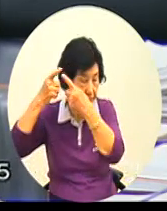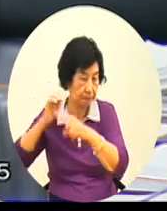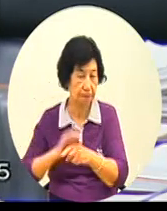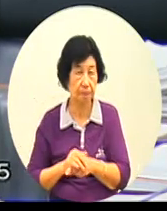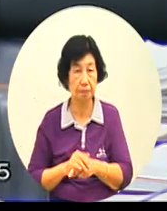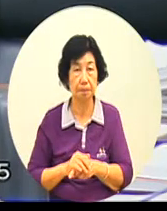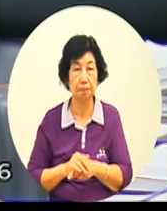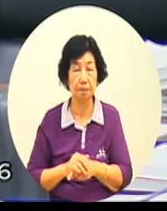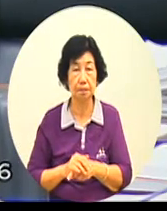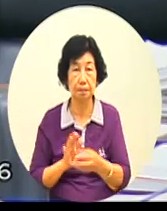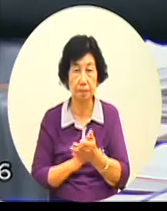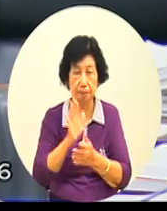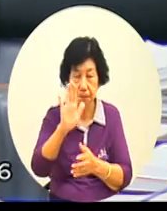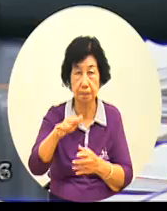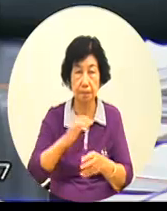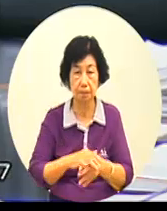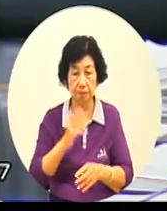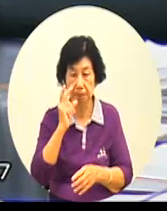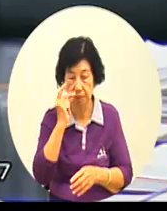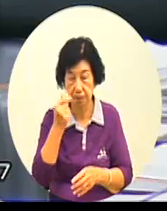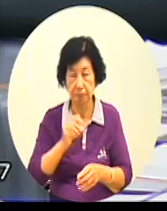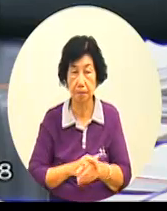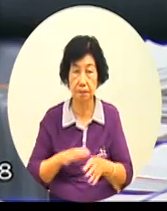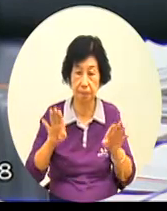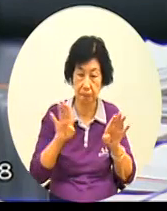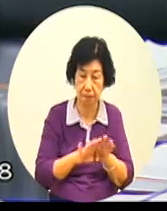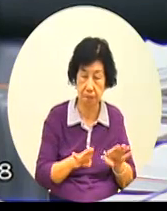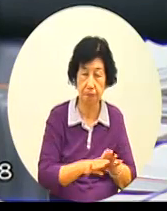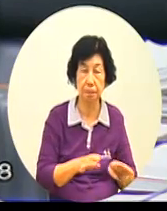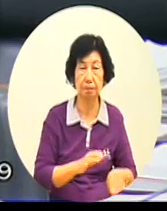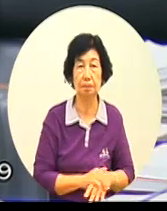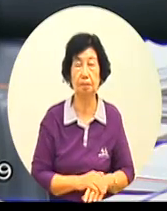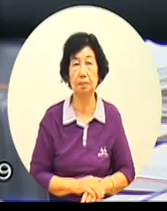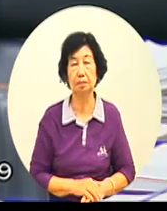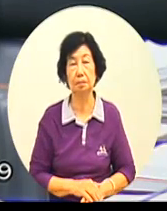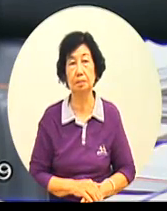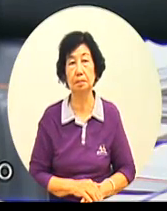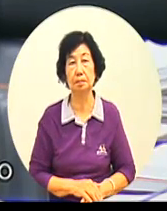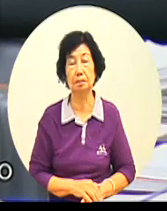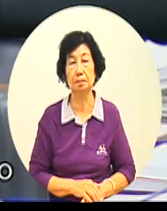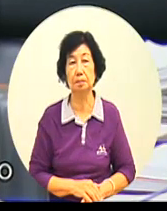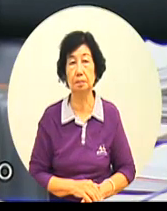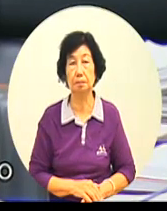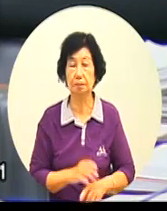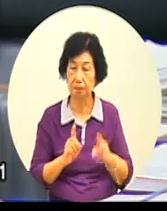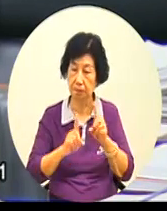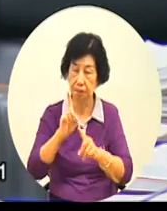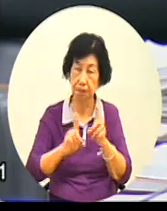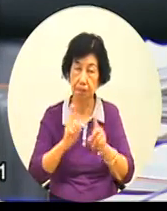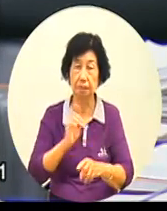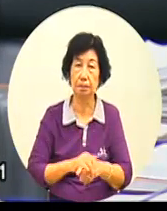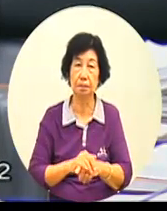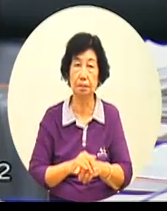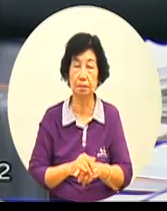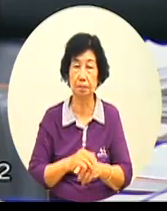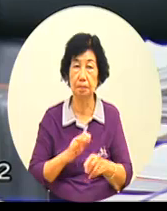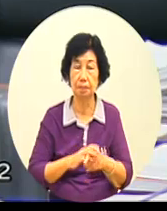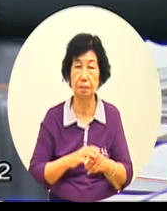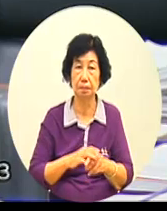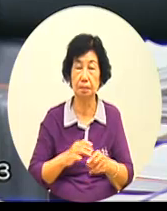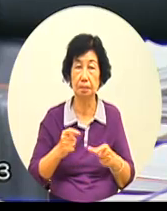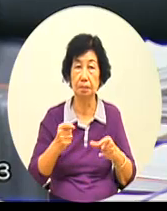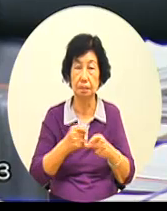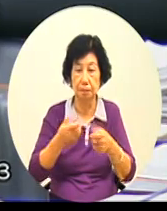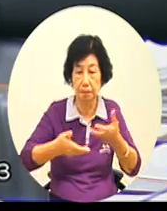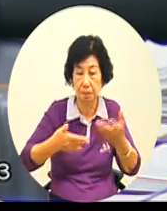后阶段的特休，我觉得这个部分当然还可以再讨论。但是后阶段的特休是比照说要跟公务员一样，